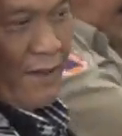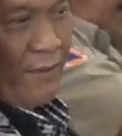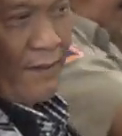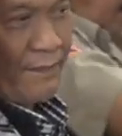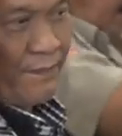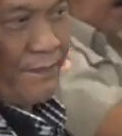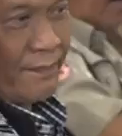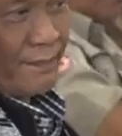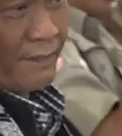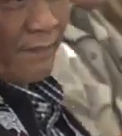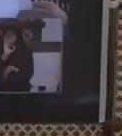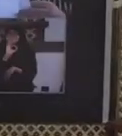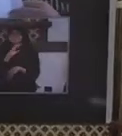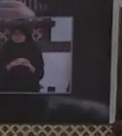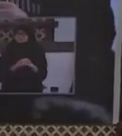Baik,